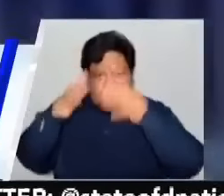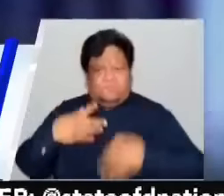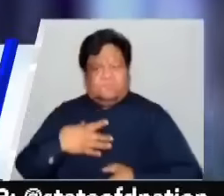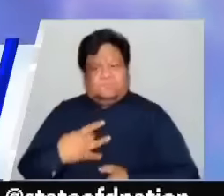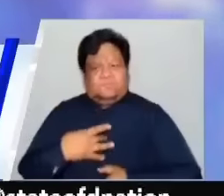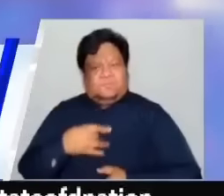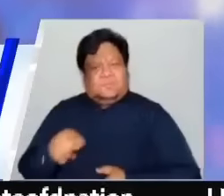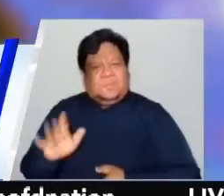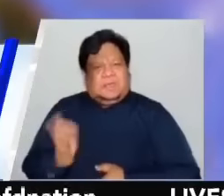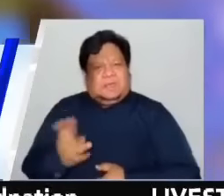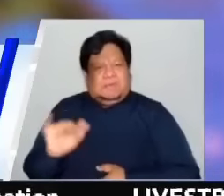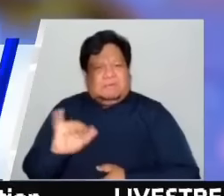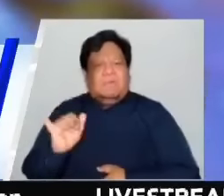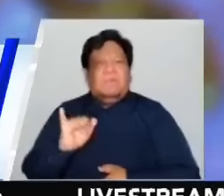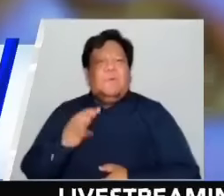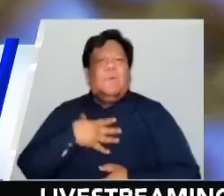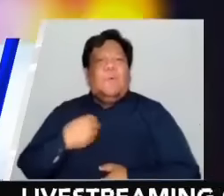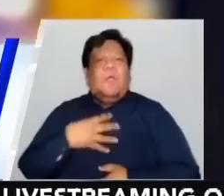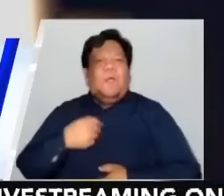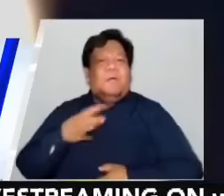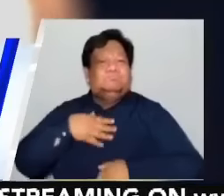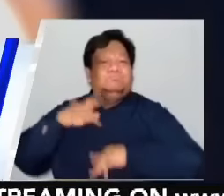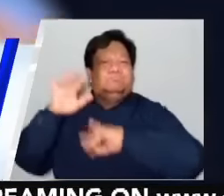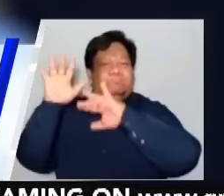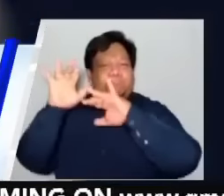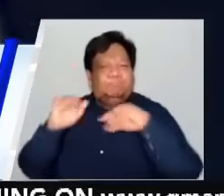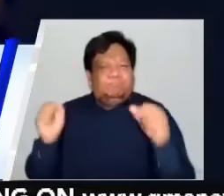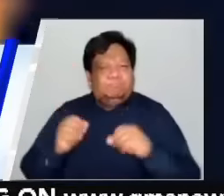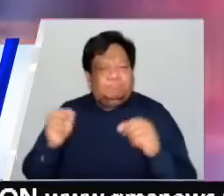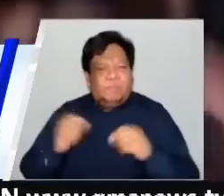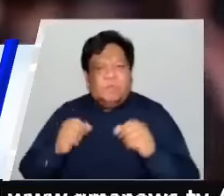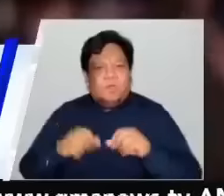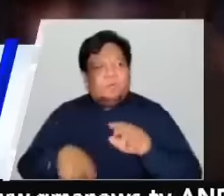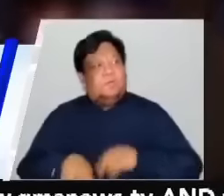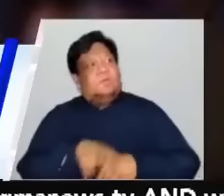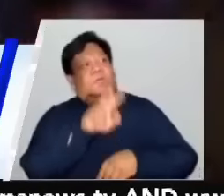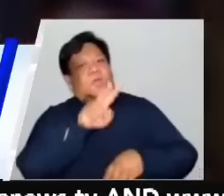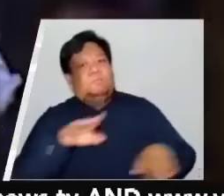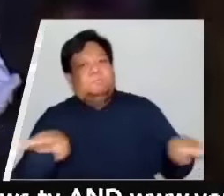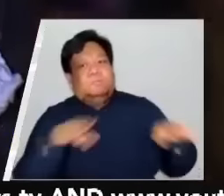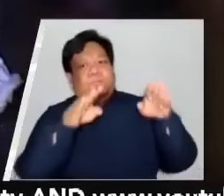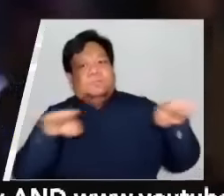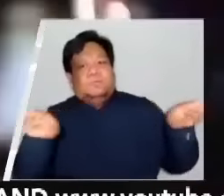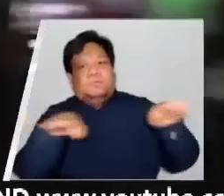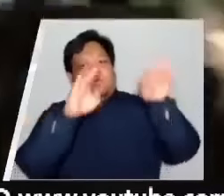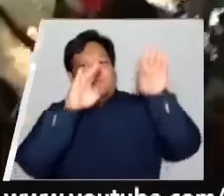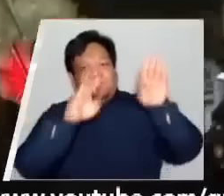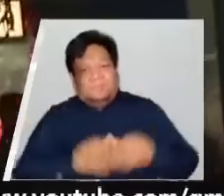at mapa-look up sa pinailawang giant Christmas tree. Wow!